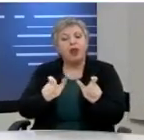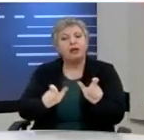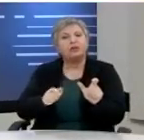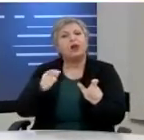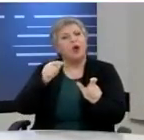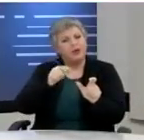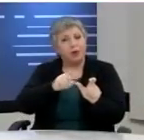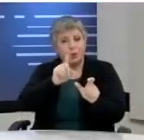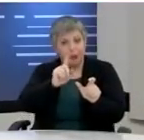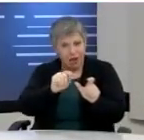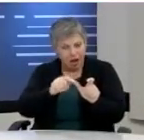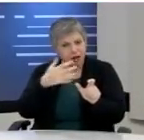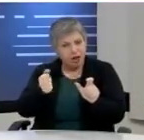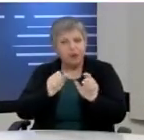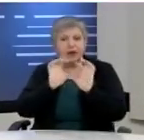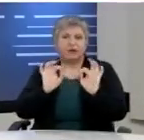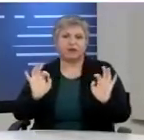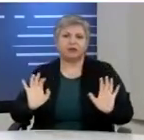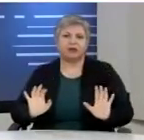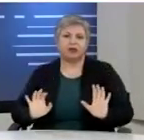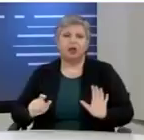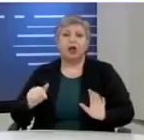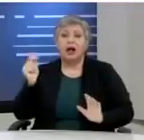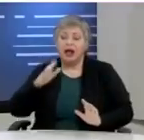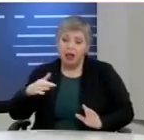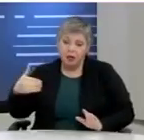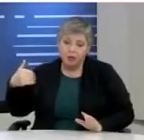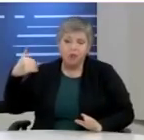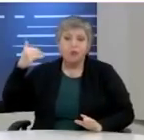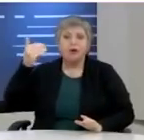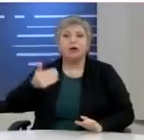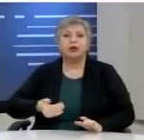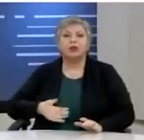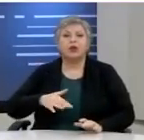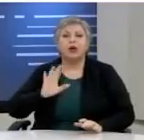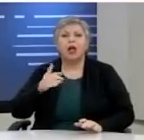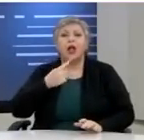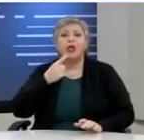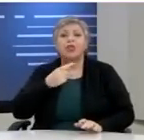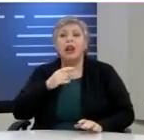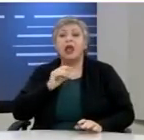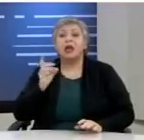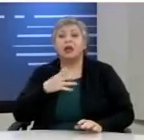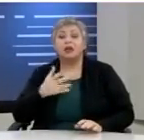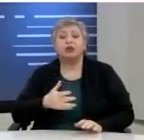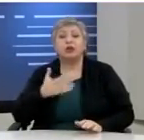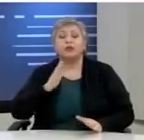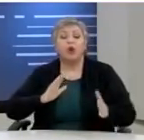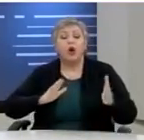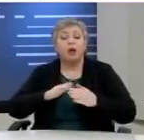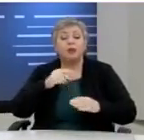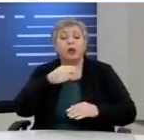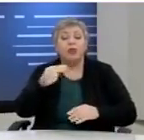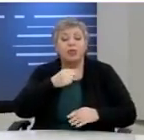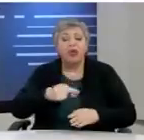και φυσικά, μη μας τρελάνετε κιόλας, κανείς δεν έθετε ως κύριο θέμα τη γλώσσα και την εθνότητα. Θα εξηγήσω μετά